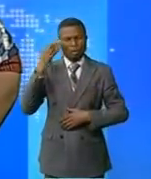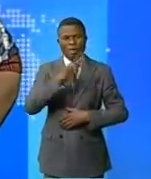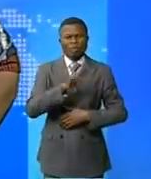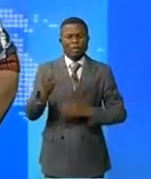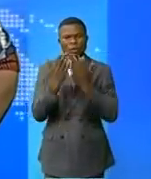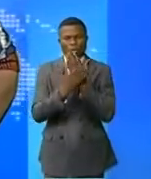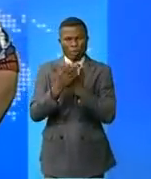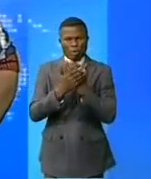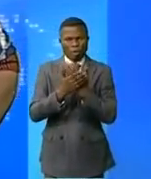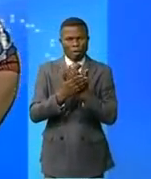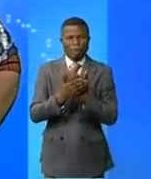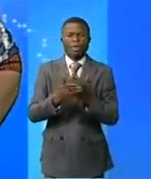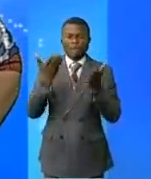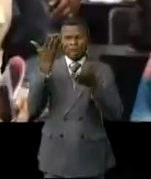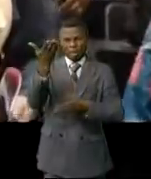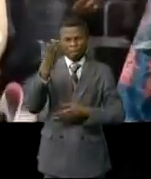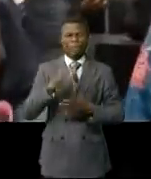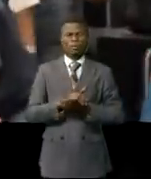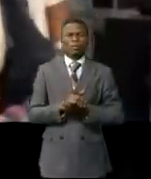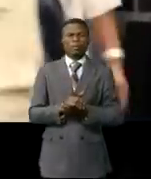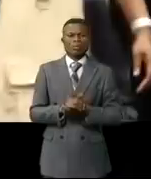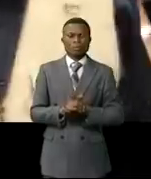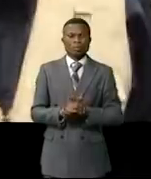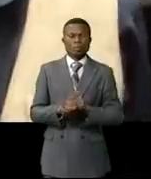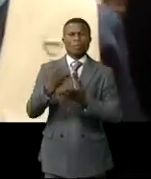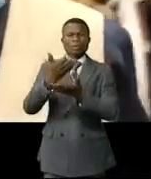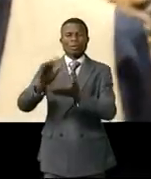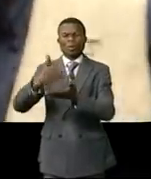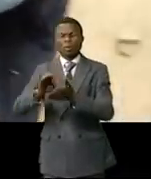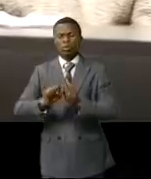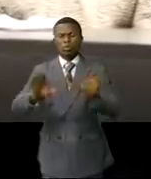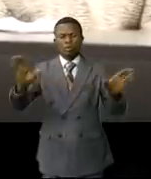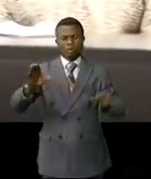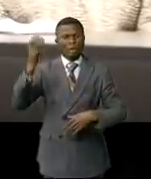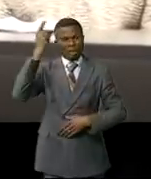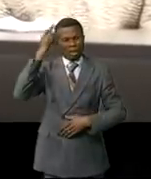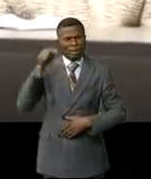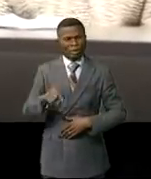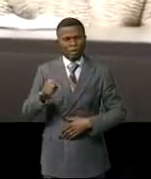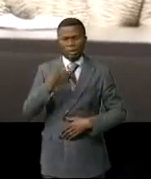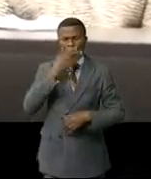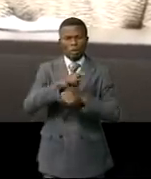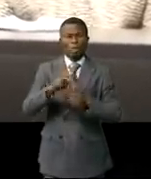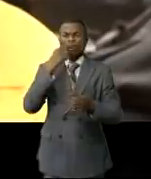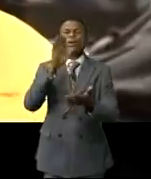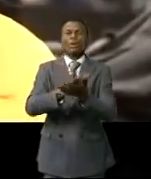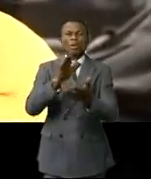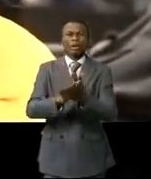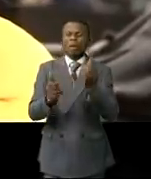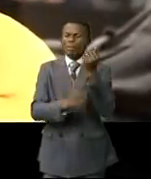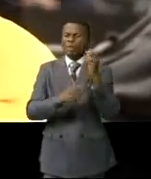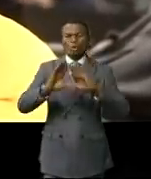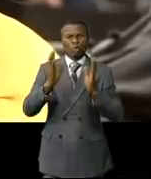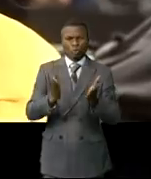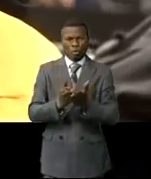nous confirme Lopez Kakuba. Des cas de contamination de la COVID-19 à Kinshasa. Félicitations à la population,